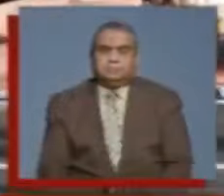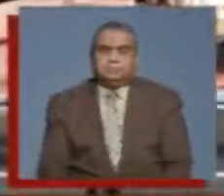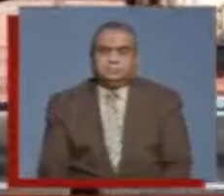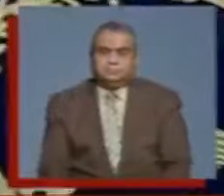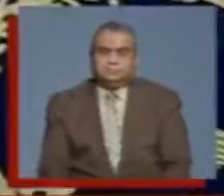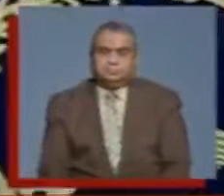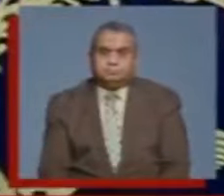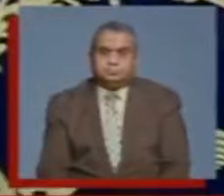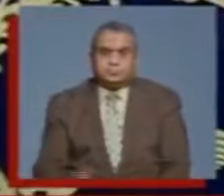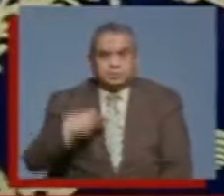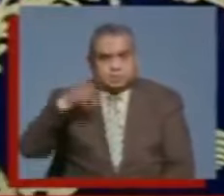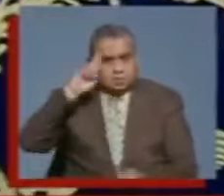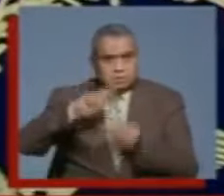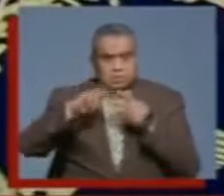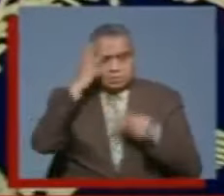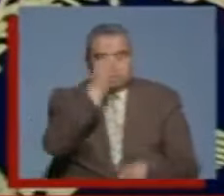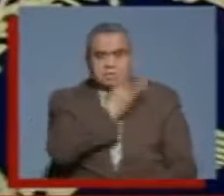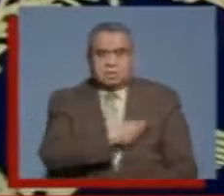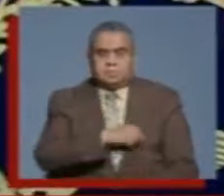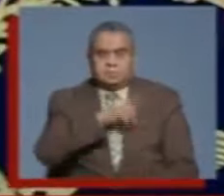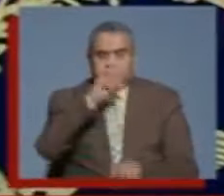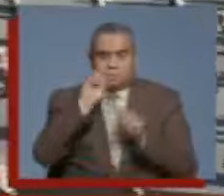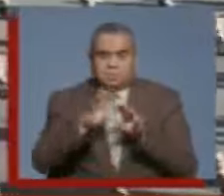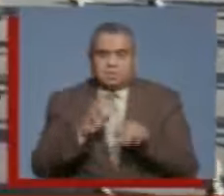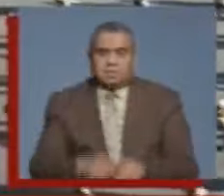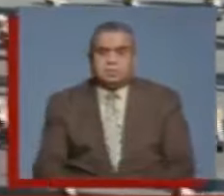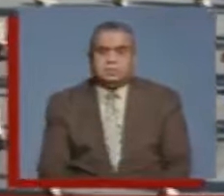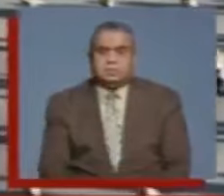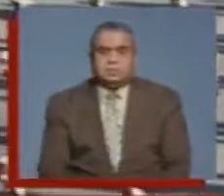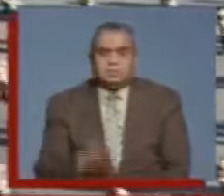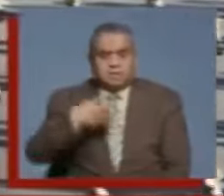السلام عليكم ورحمة الله وبركاته.